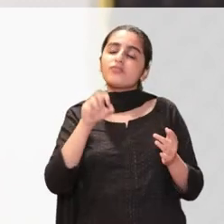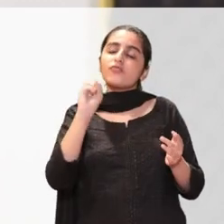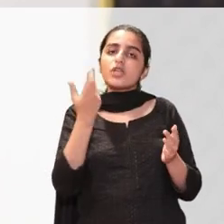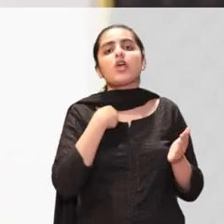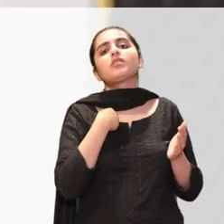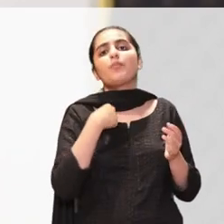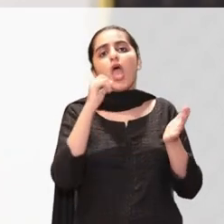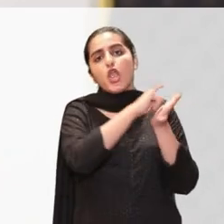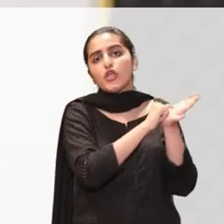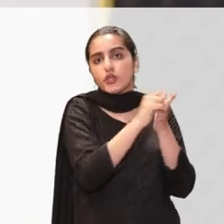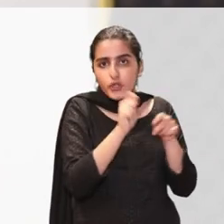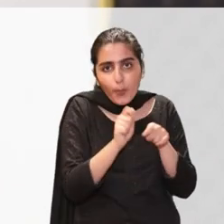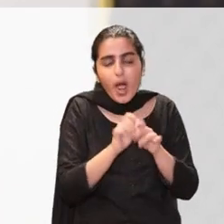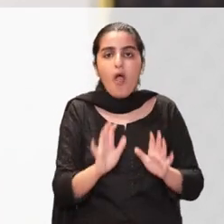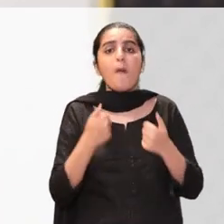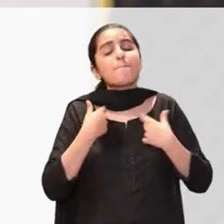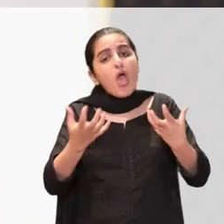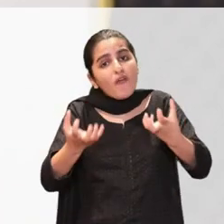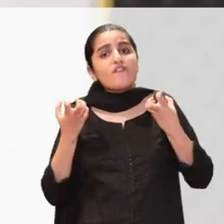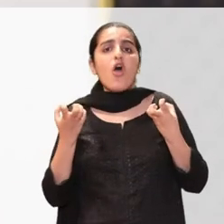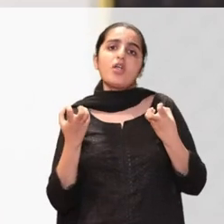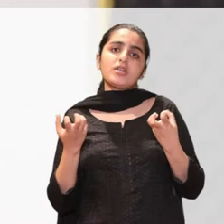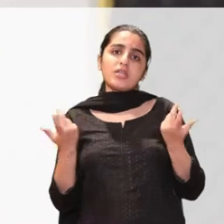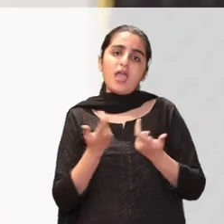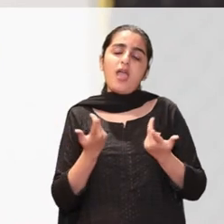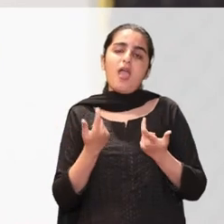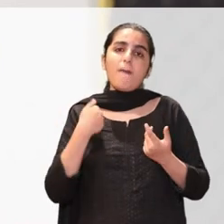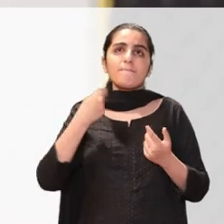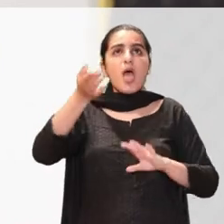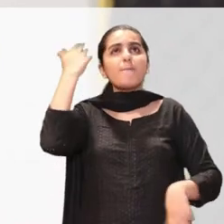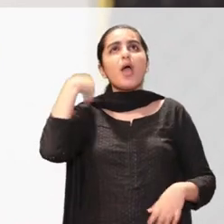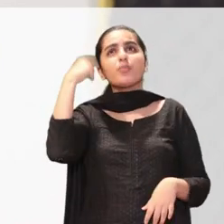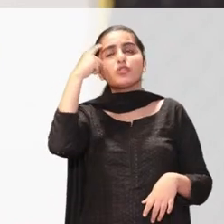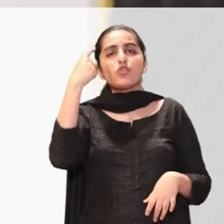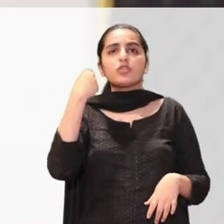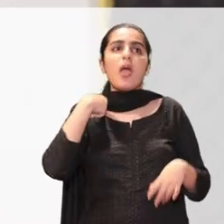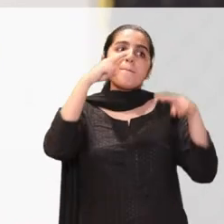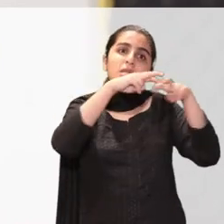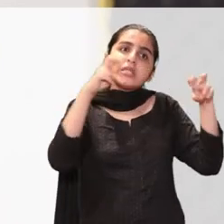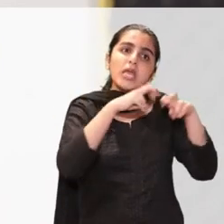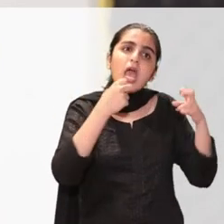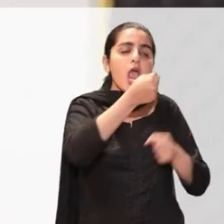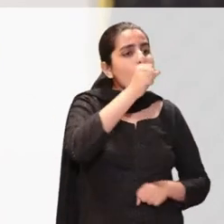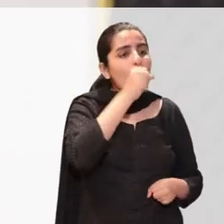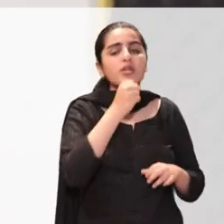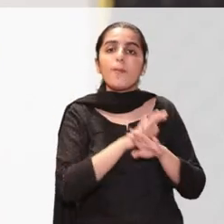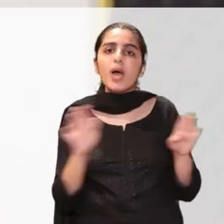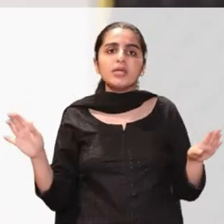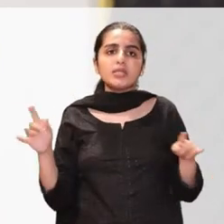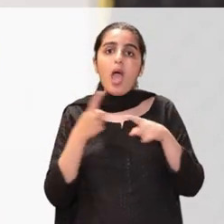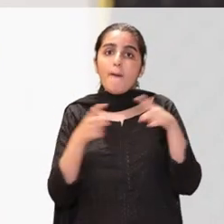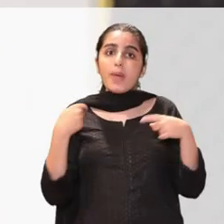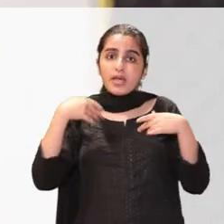बनना चाहती हूं लेकिन मुझे है कि आई वांट टू बी रोटी न सिक्योरिटी पर्सनल सिक्योरिटी